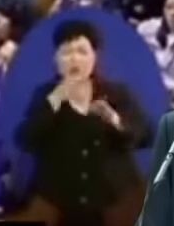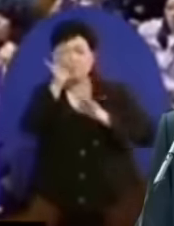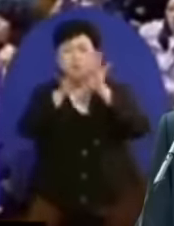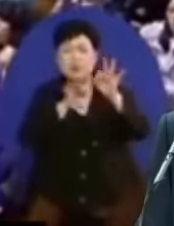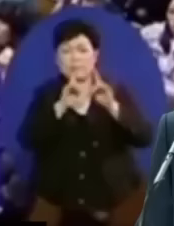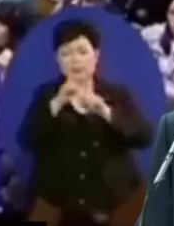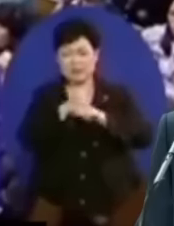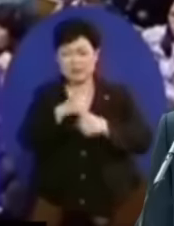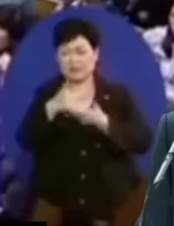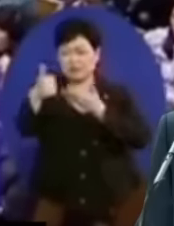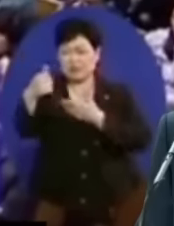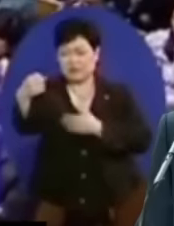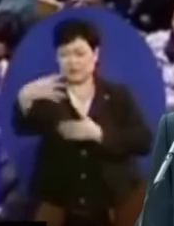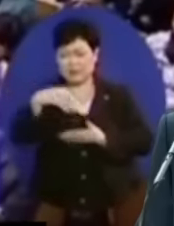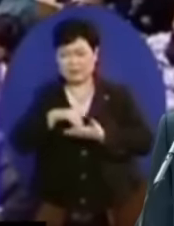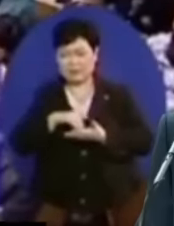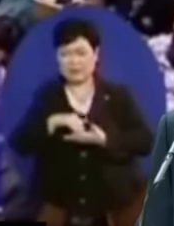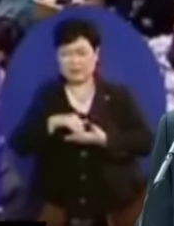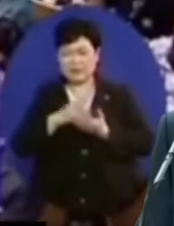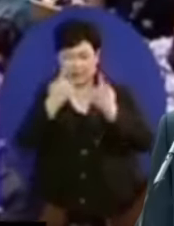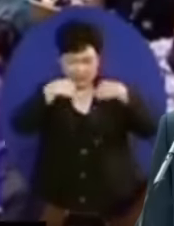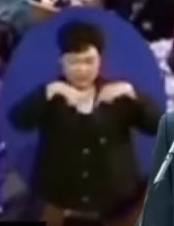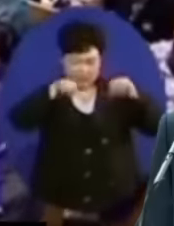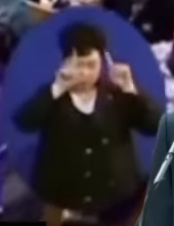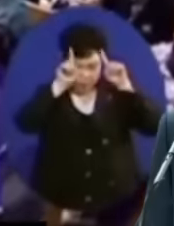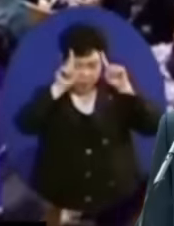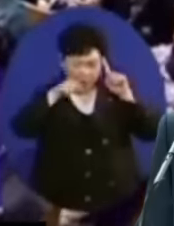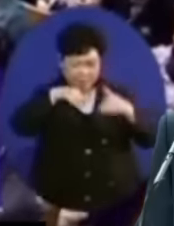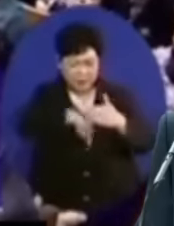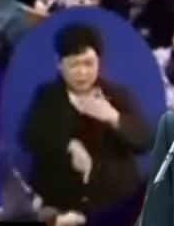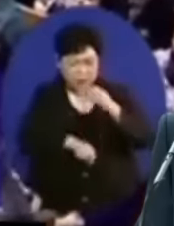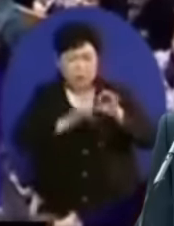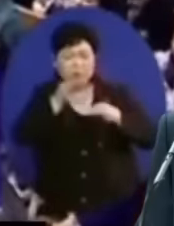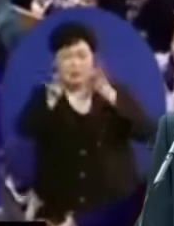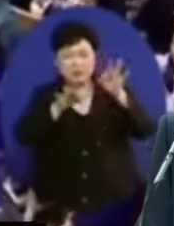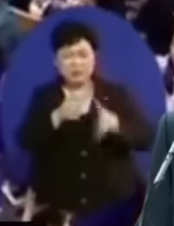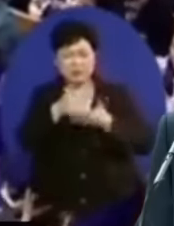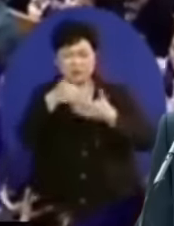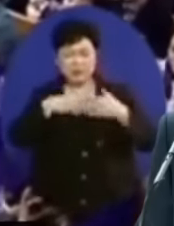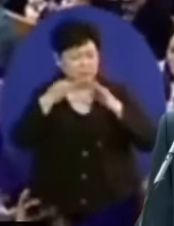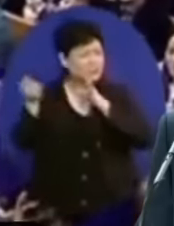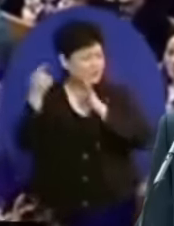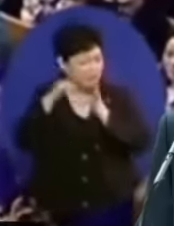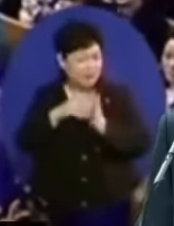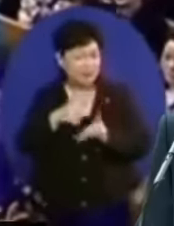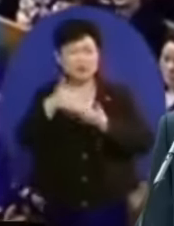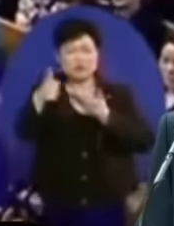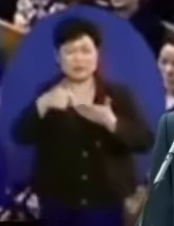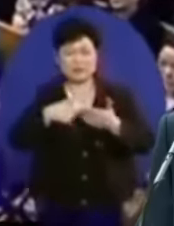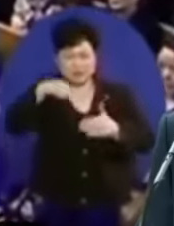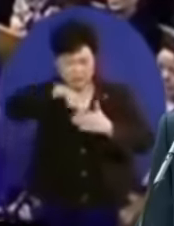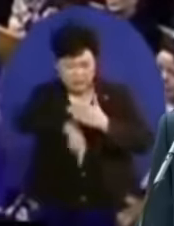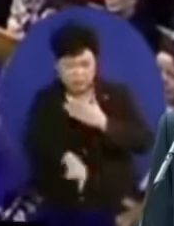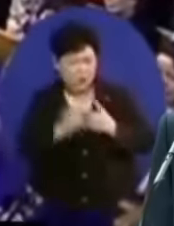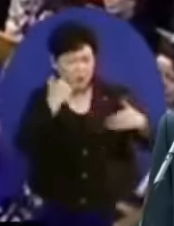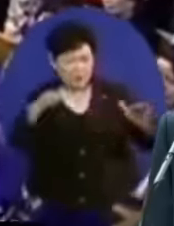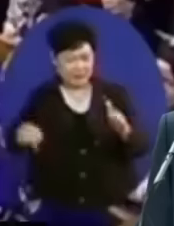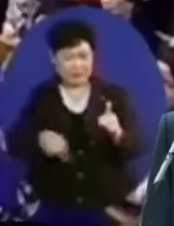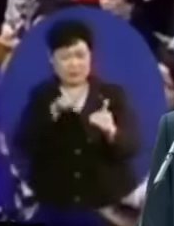주께서 내게 대답하셨고 내가 스스로의 뱃속에서 부르짖었더니 주께서 내 음성을 들으셨나이다. 주께서 나를 깊음 속 바다